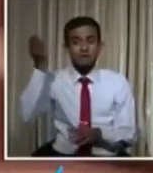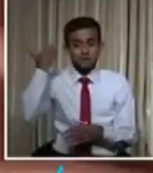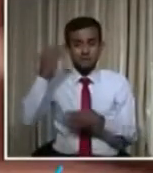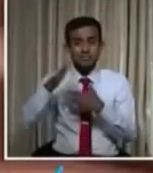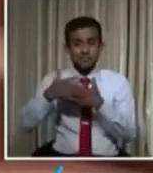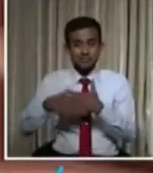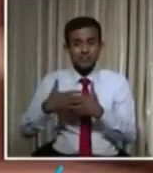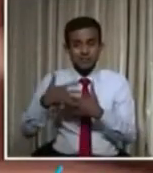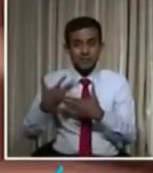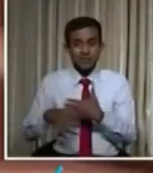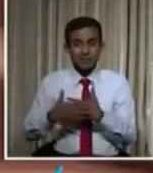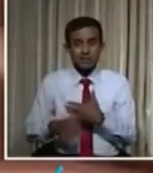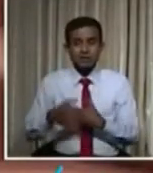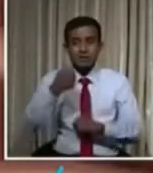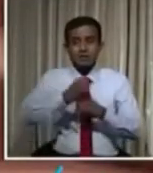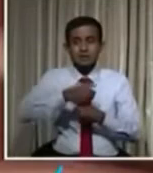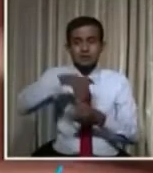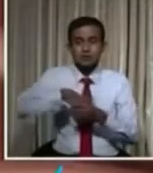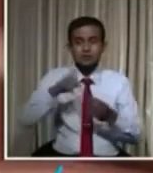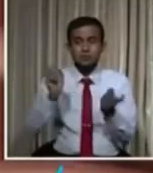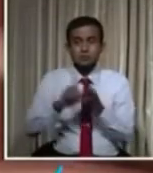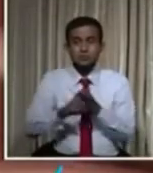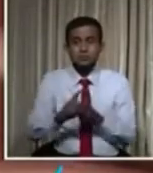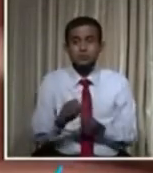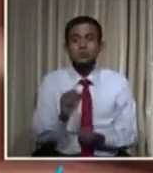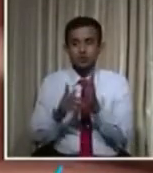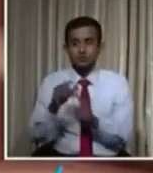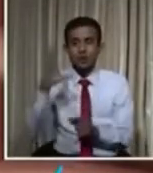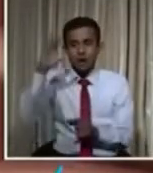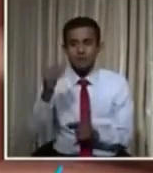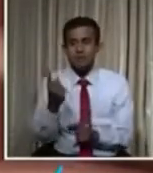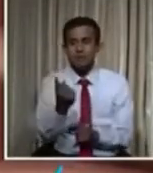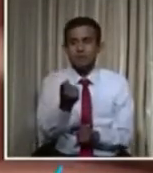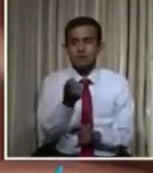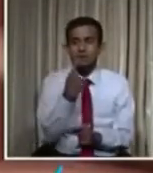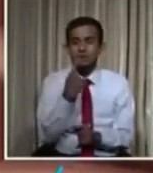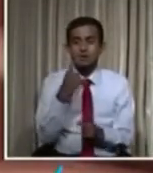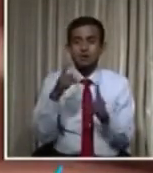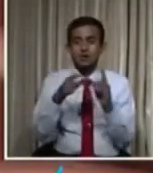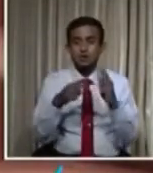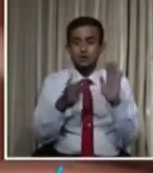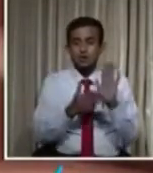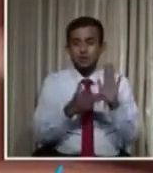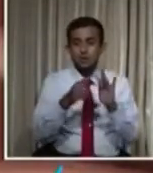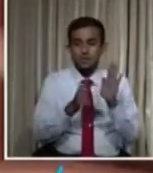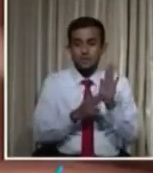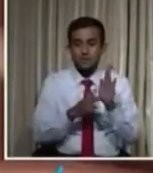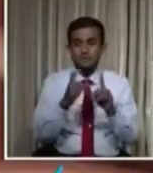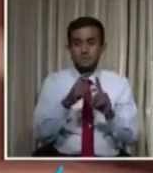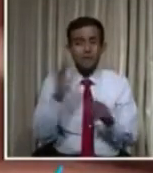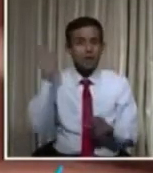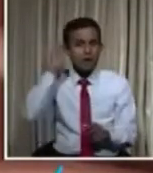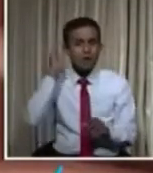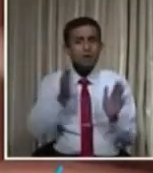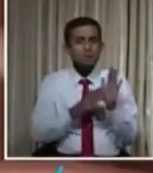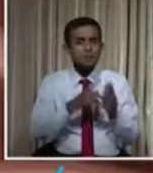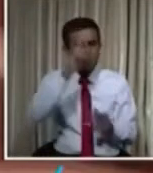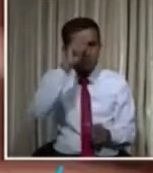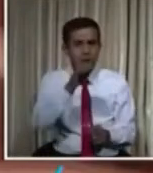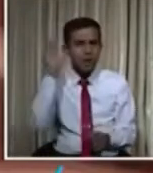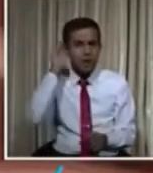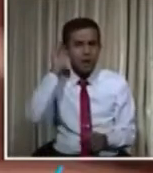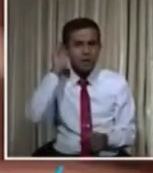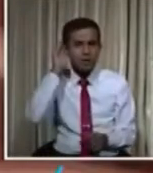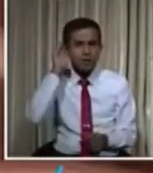කරලා තියෙනවා. ආණ්ඩු ඇතුලේ ගහගත්තාම මොකද සිද්ධ වෙන්නේ කියලා. උමින් දිසානායක මිතුමා අවවලු මහින්දානන්ද මිතුමාගෙන්